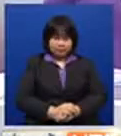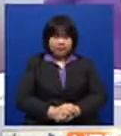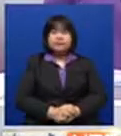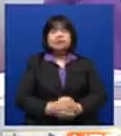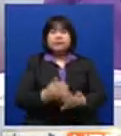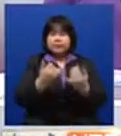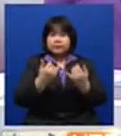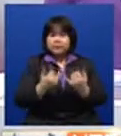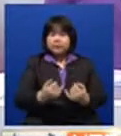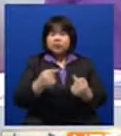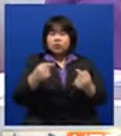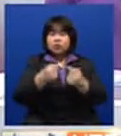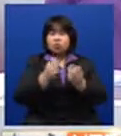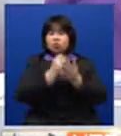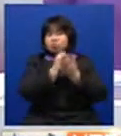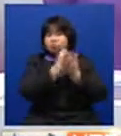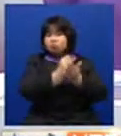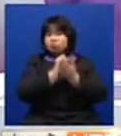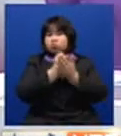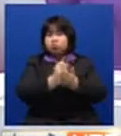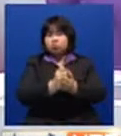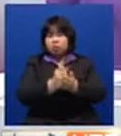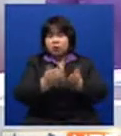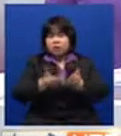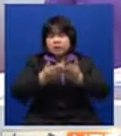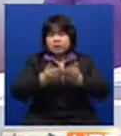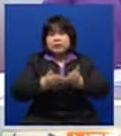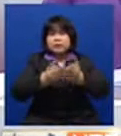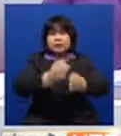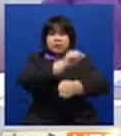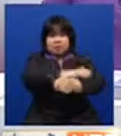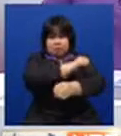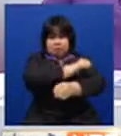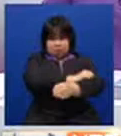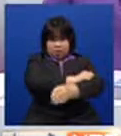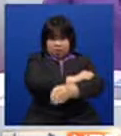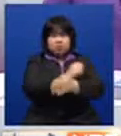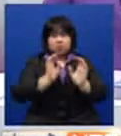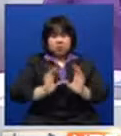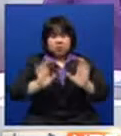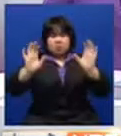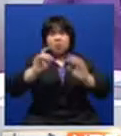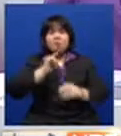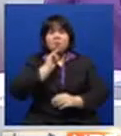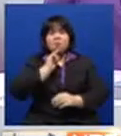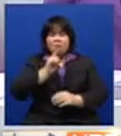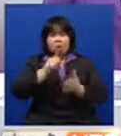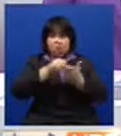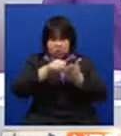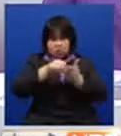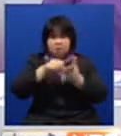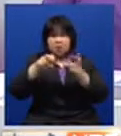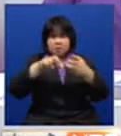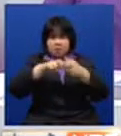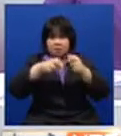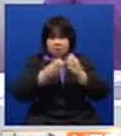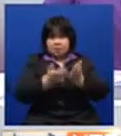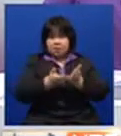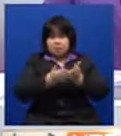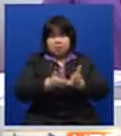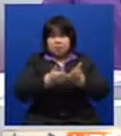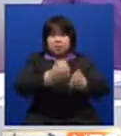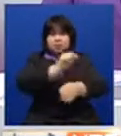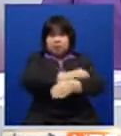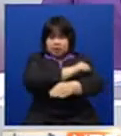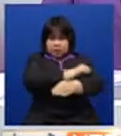ส่วนเรื่องการช่วยเหลือแรงงานภาคประมงไทยนะคะรัฐบาลก็ยืนยันนะคะว่าแก้ไขปัญหาแรงงานภาคภาคประมงทั้งระบบอย่าง